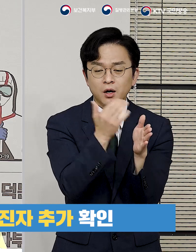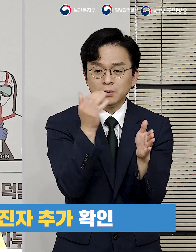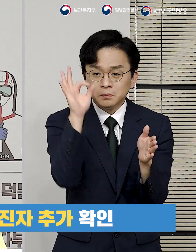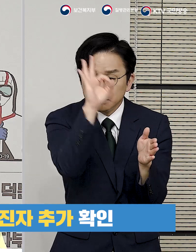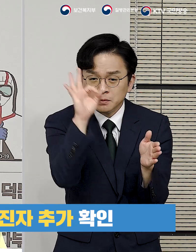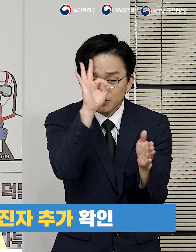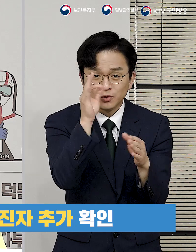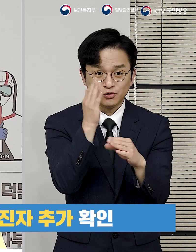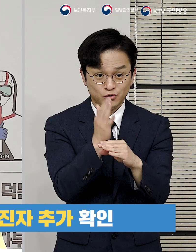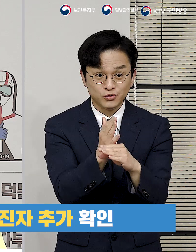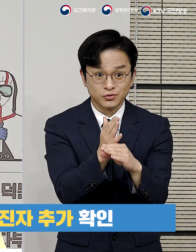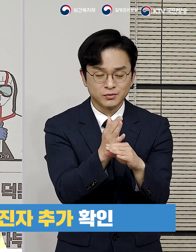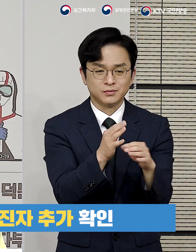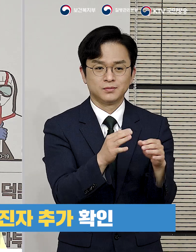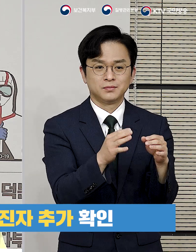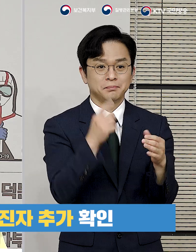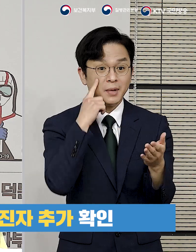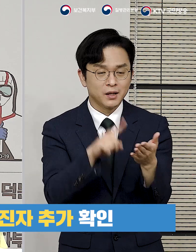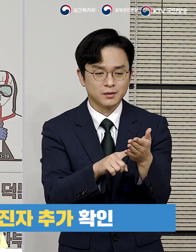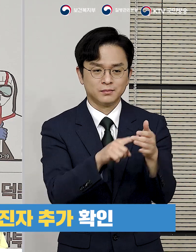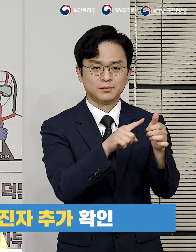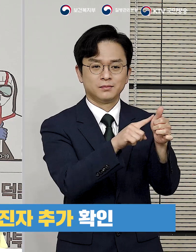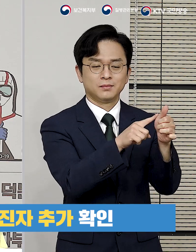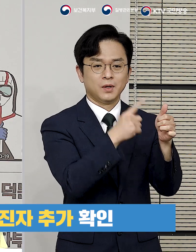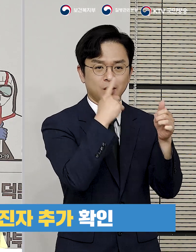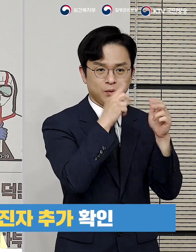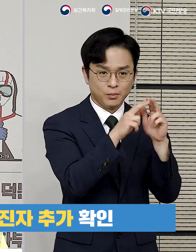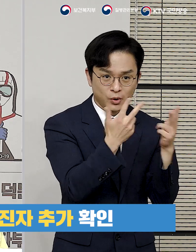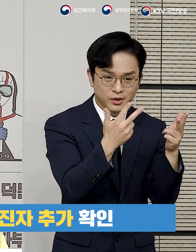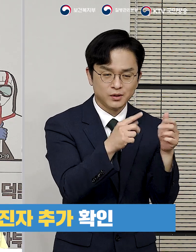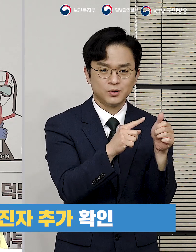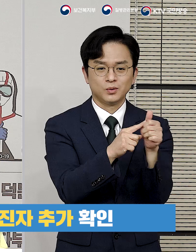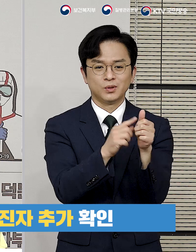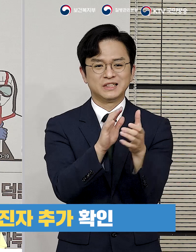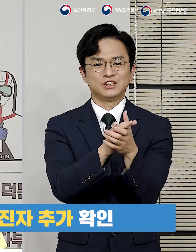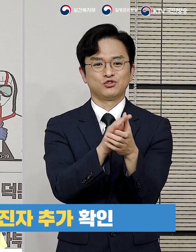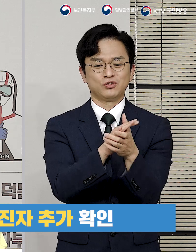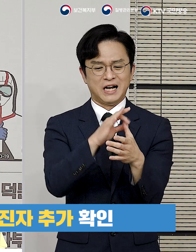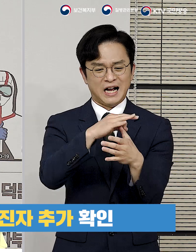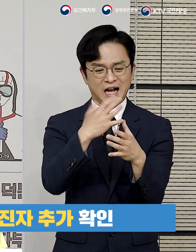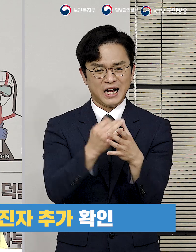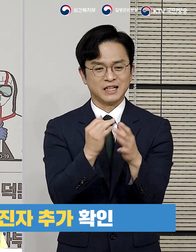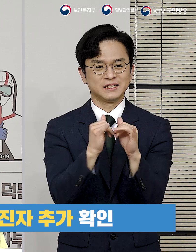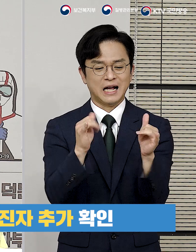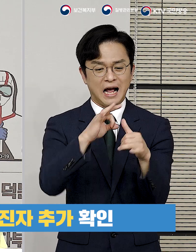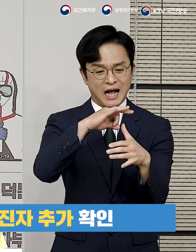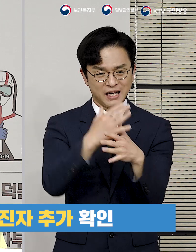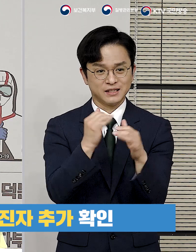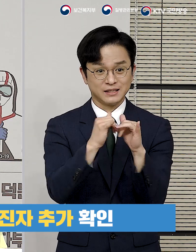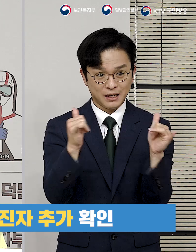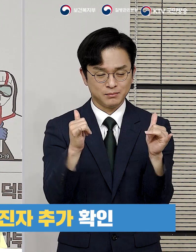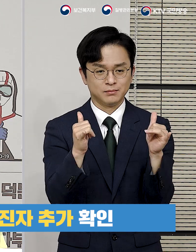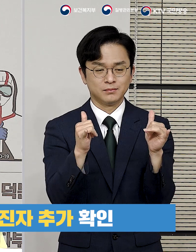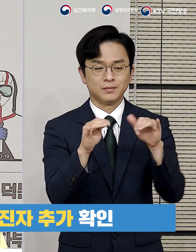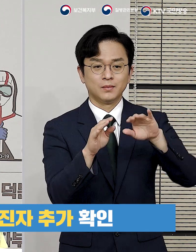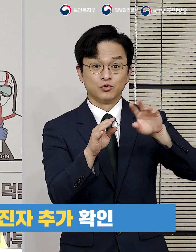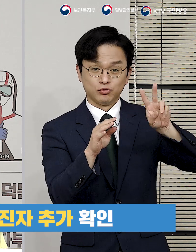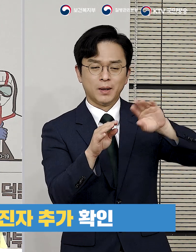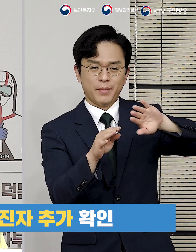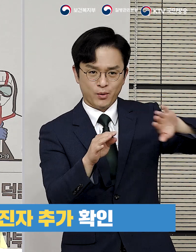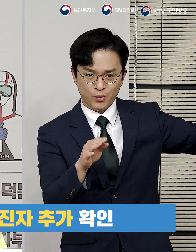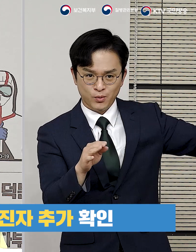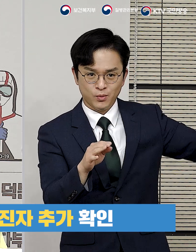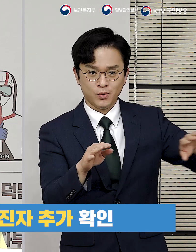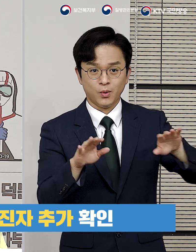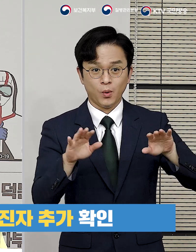확진자의 접촉자를 조사하는 과정에서 확진 환자 본인과 안양의 지인 1인 이외에